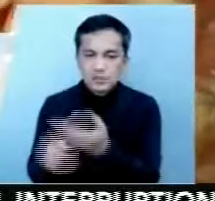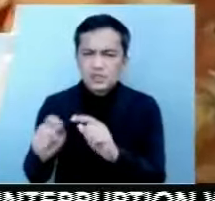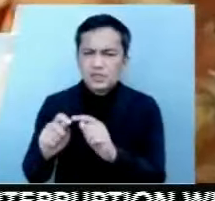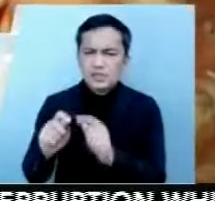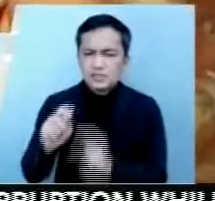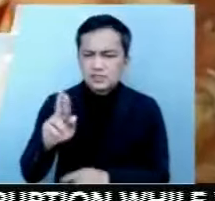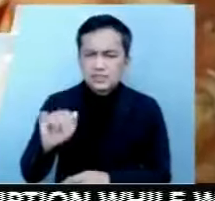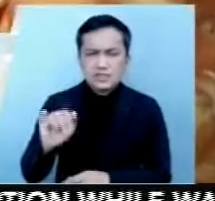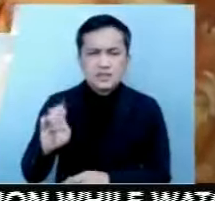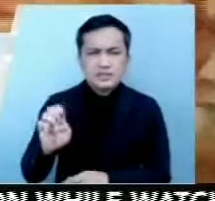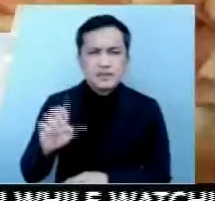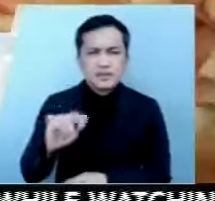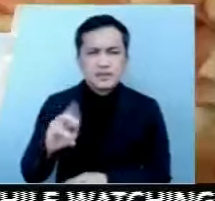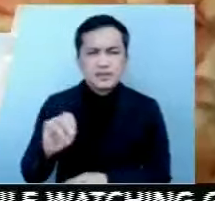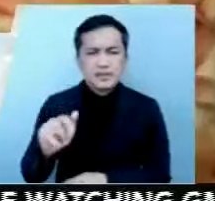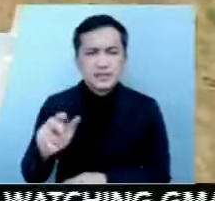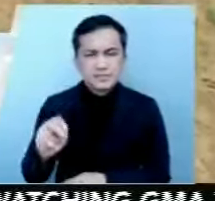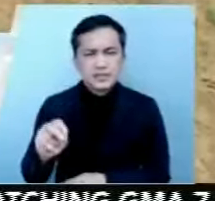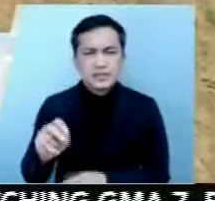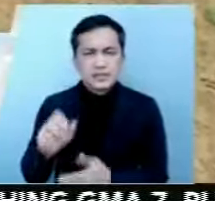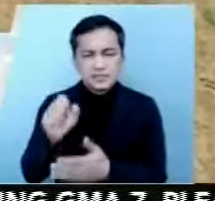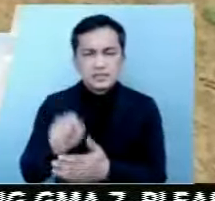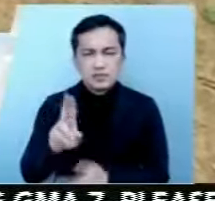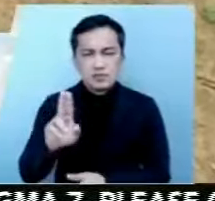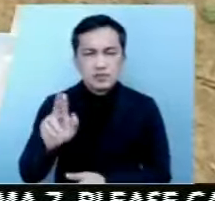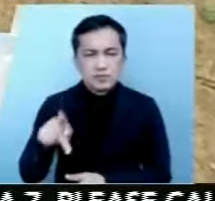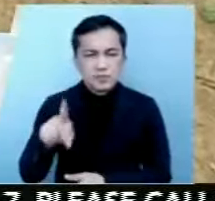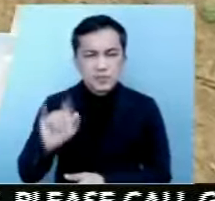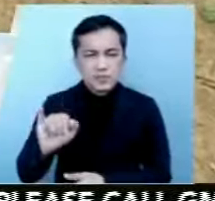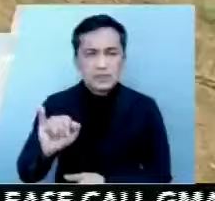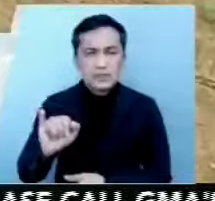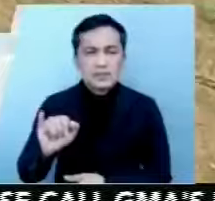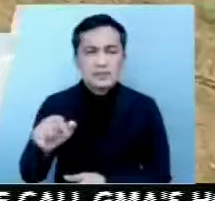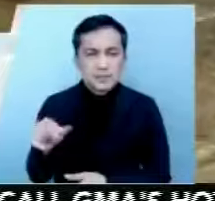Upi sa Maguindanao del Sur. Bukod sa mura,